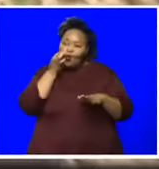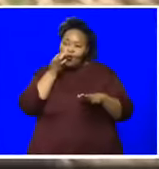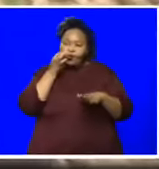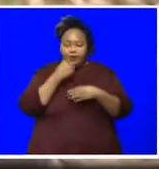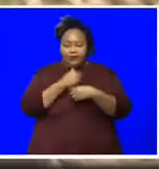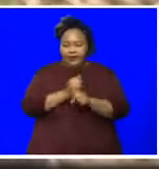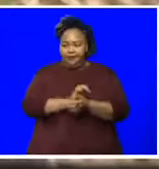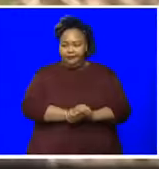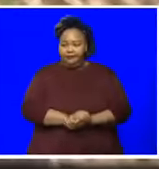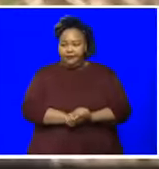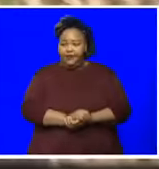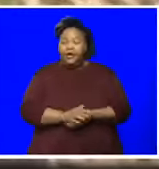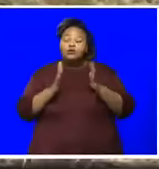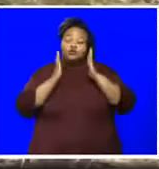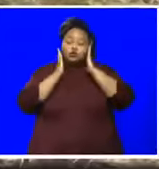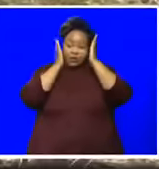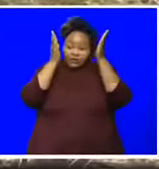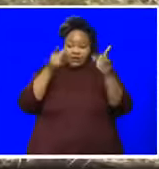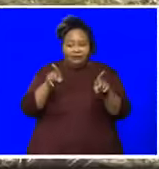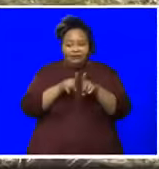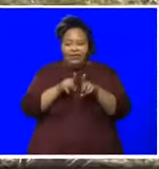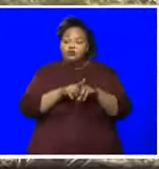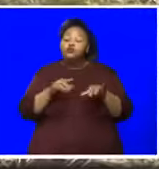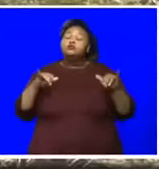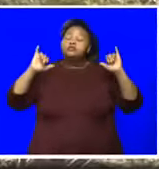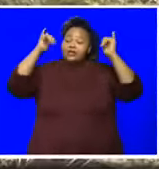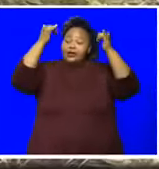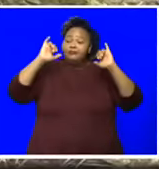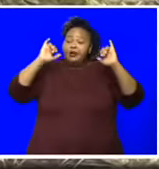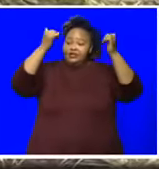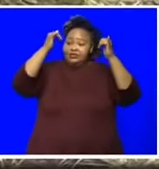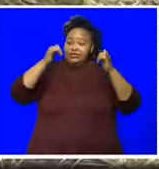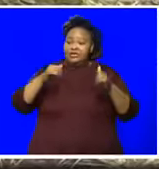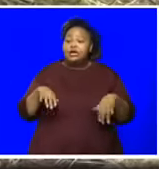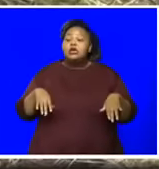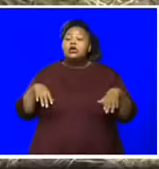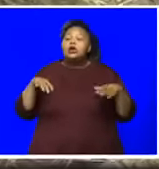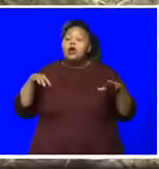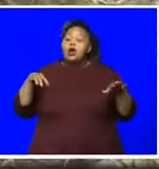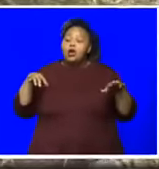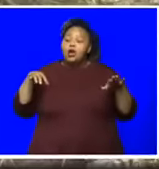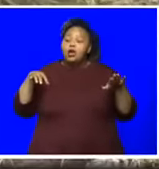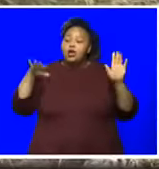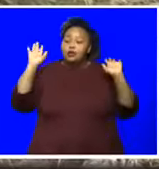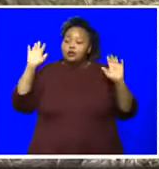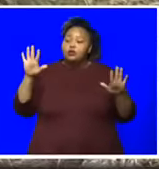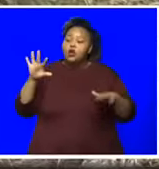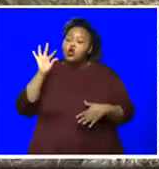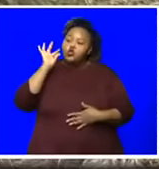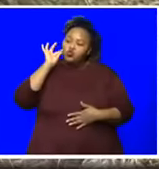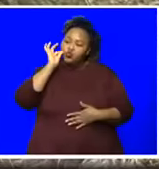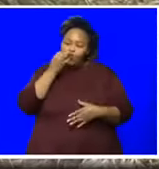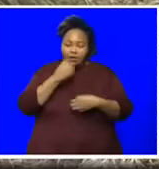alikasaleli ngephandle. Dokotela wetilwane ngephansi kwelitiko letekulima Dokotela Thembindla ngamandla uthi nakungaziwa